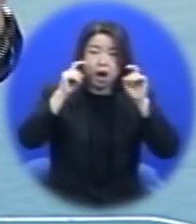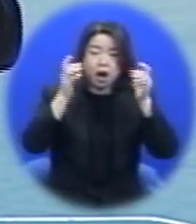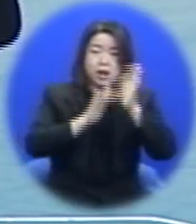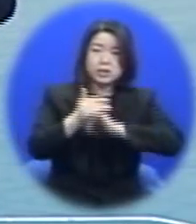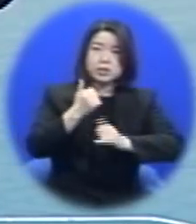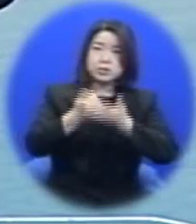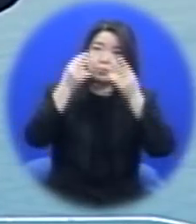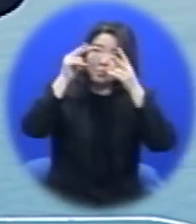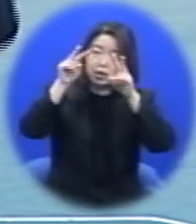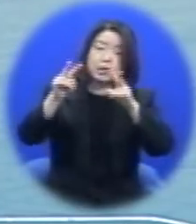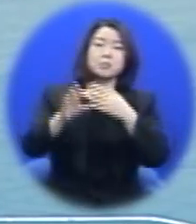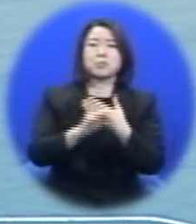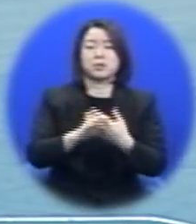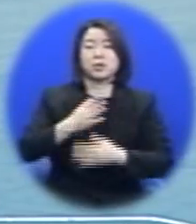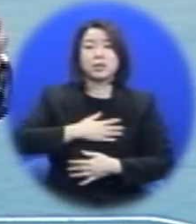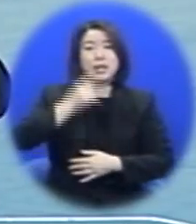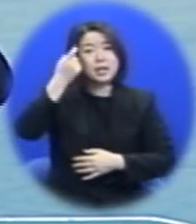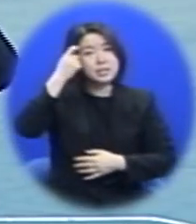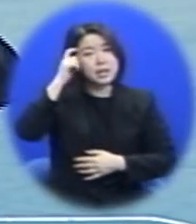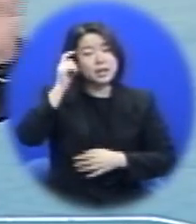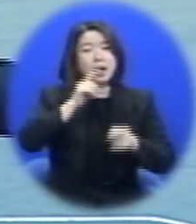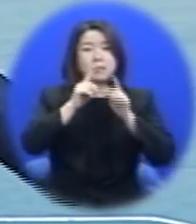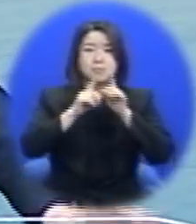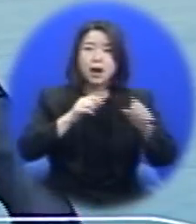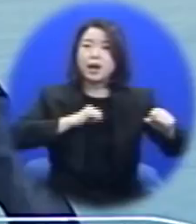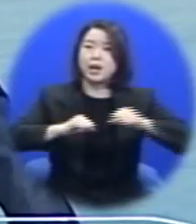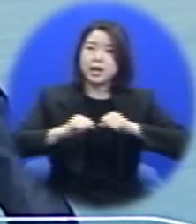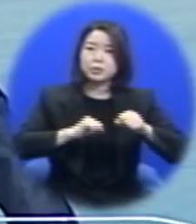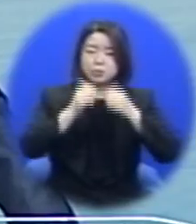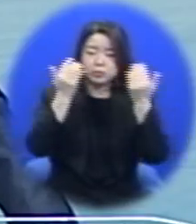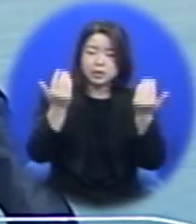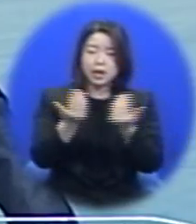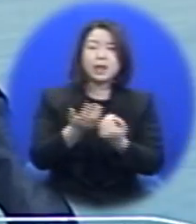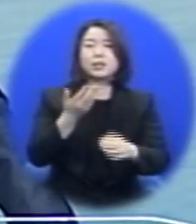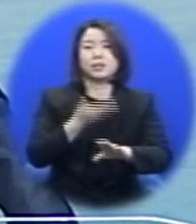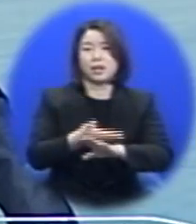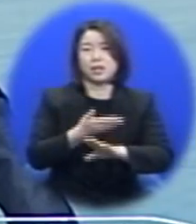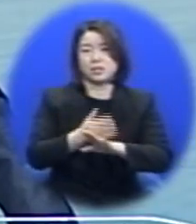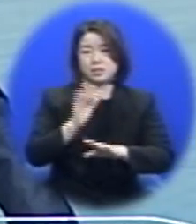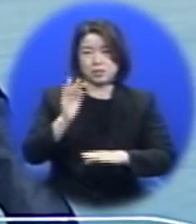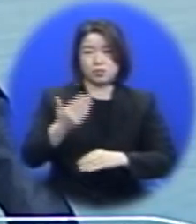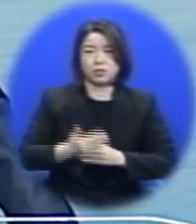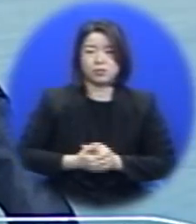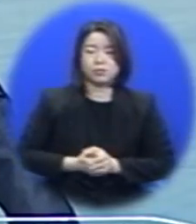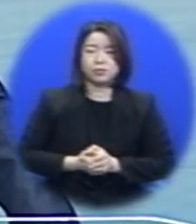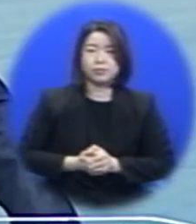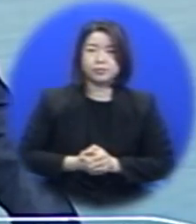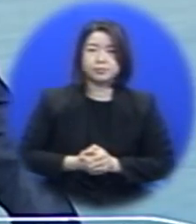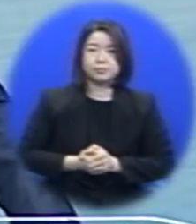되면 내 생각도 말도 행동도 다 달라지게 됩니다.